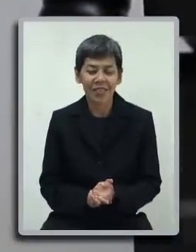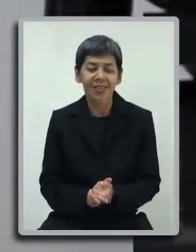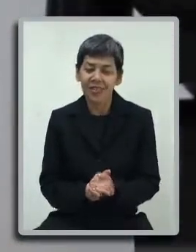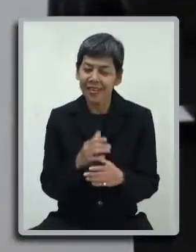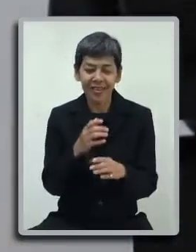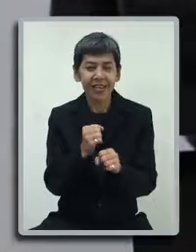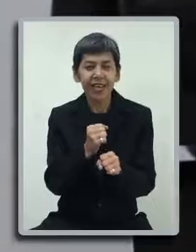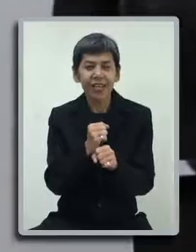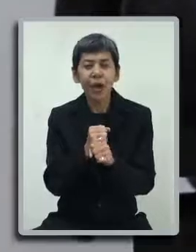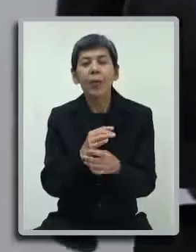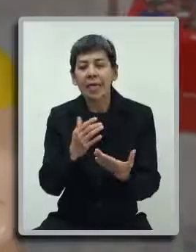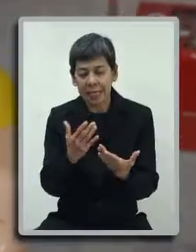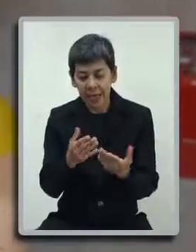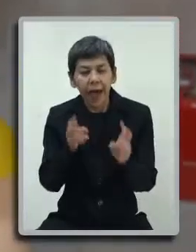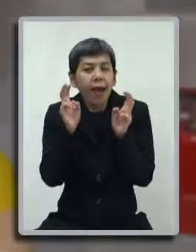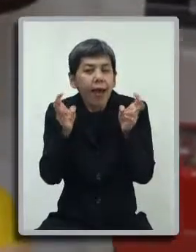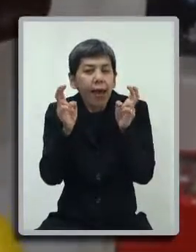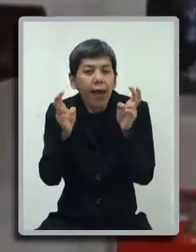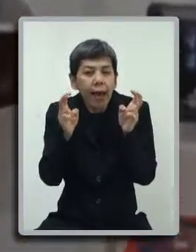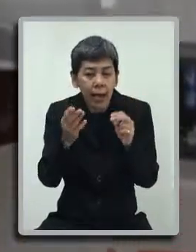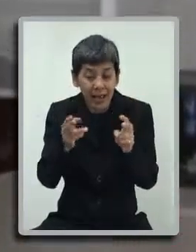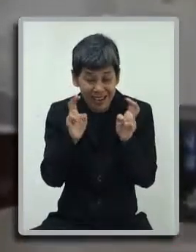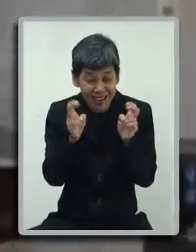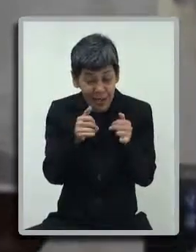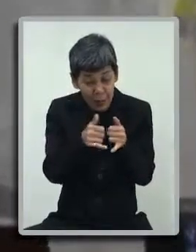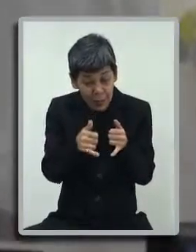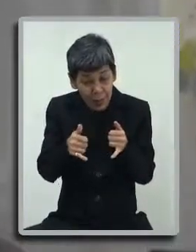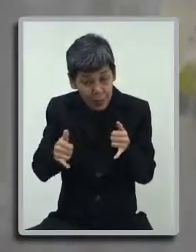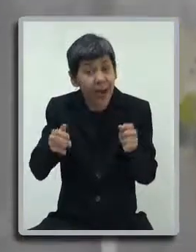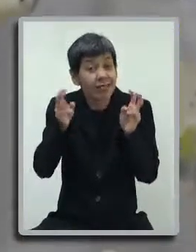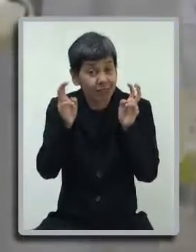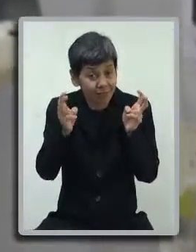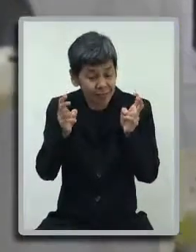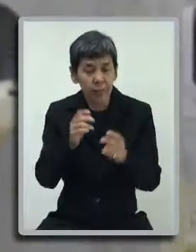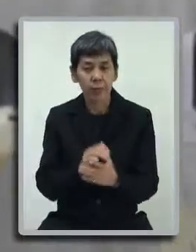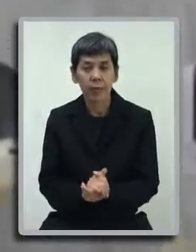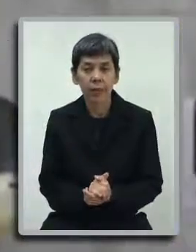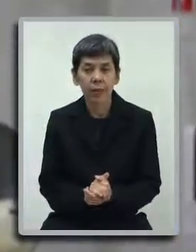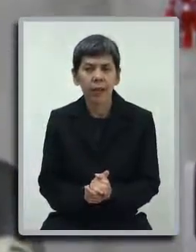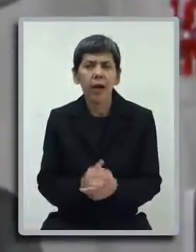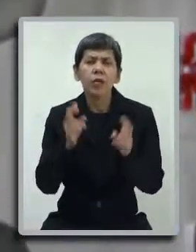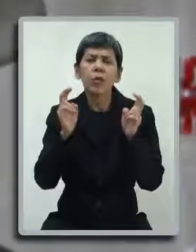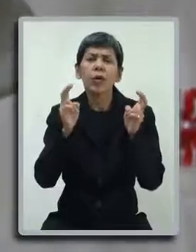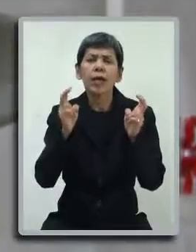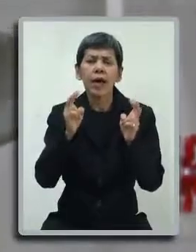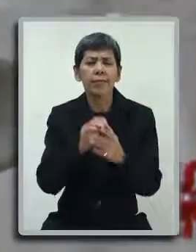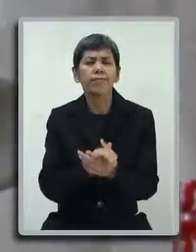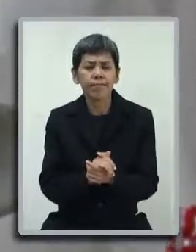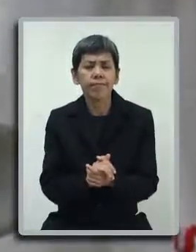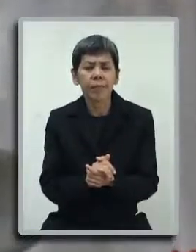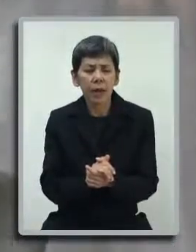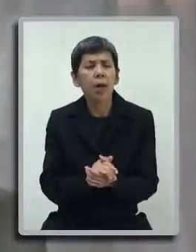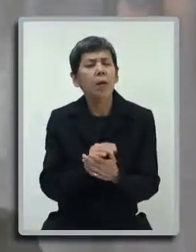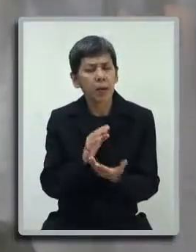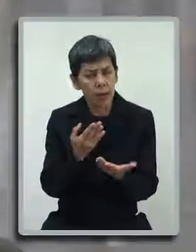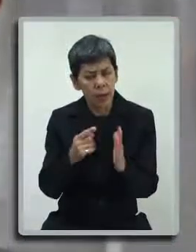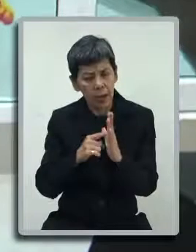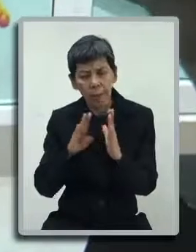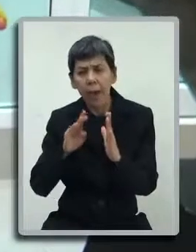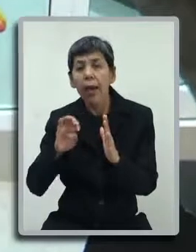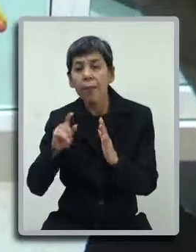มันเป็นงานทอยอาร์ตตุ๊กตาพวกนี้เขาเรียกว่าตุ๊กตาแบบิดนะครับ แบบิ